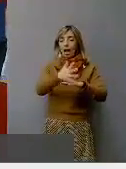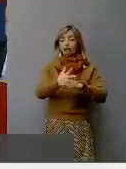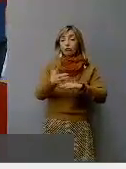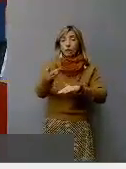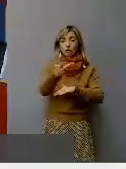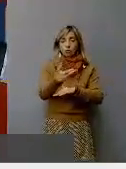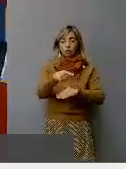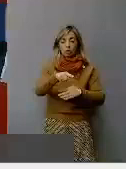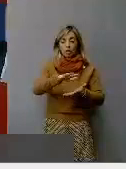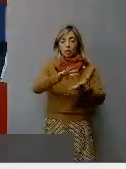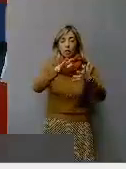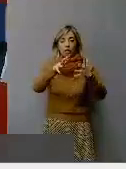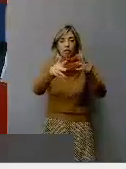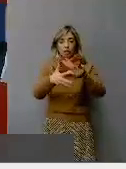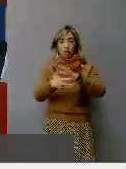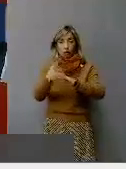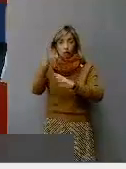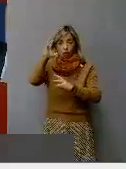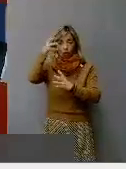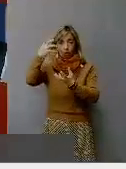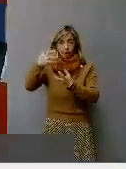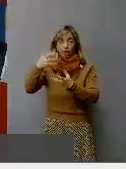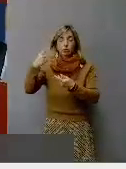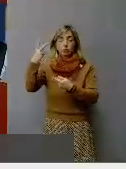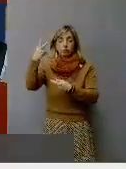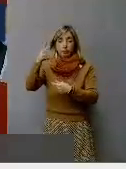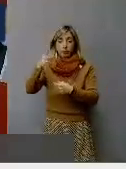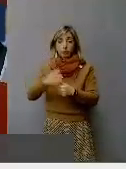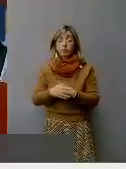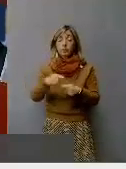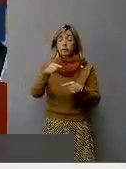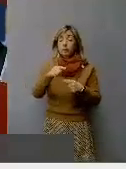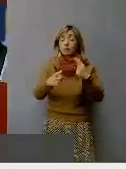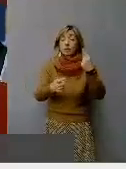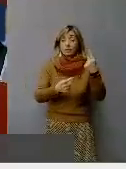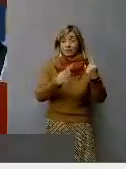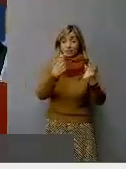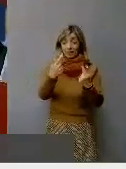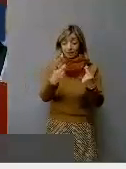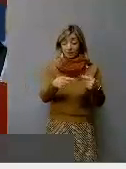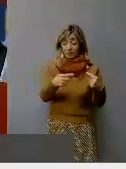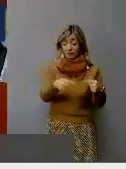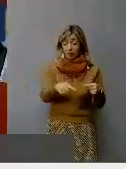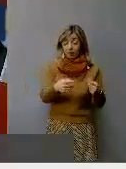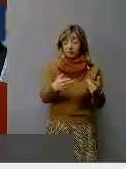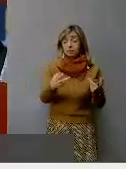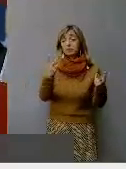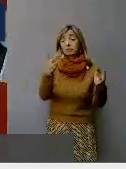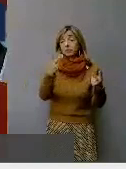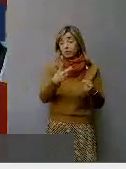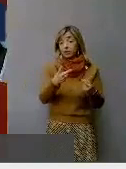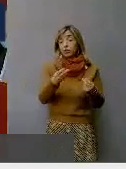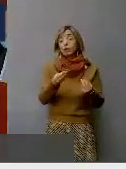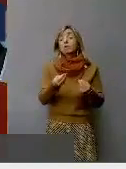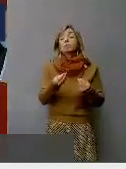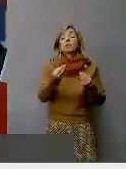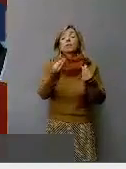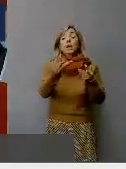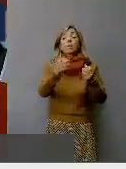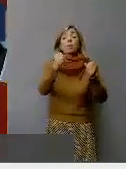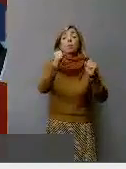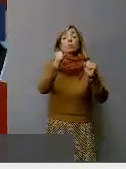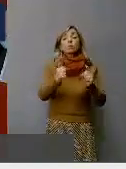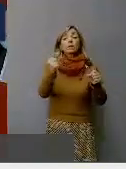e purtroppo in questo caso non tanto più complesso perché si dà la possibilità di lavorare meglio agli assistenti sociali